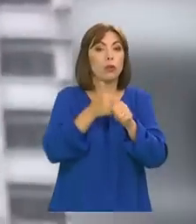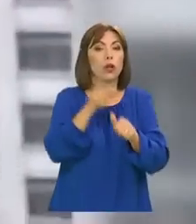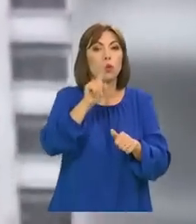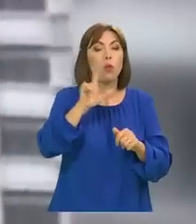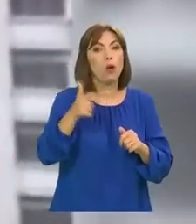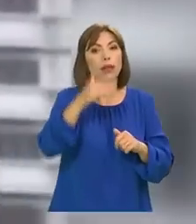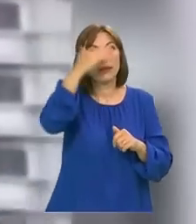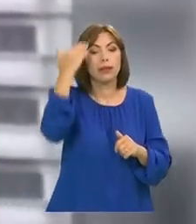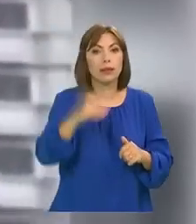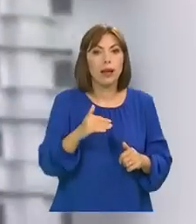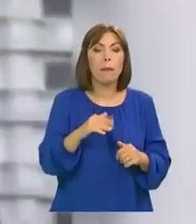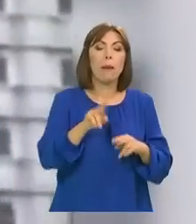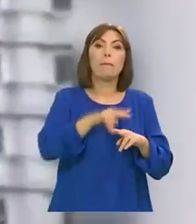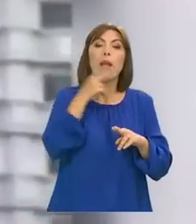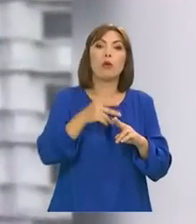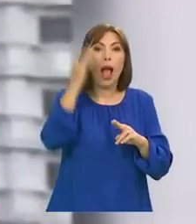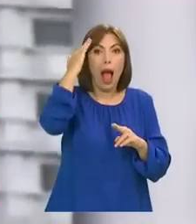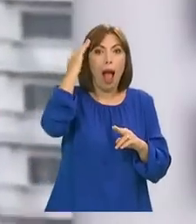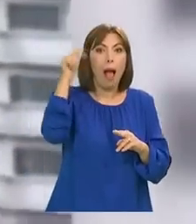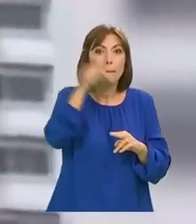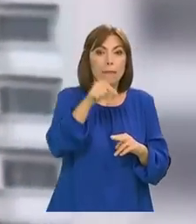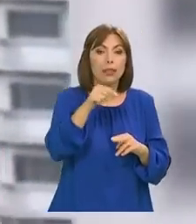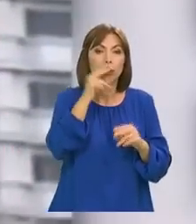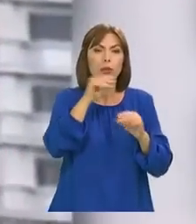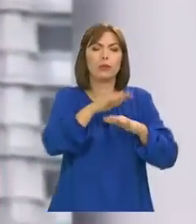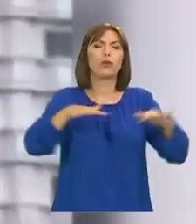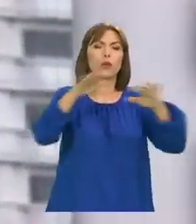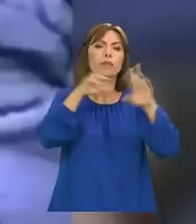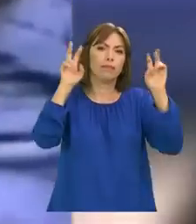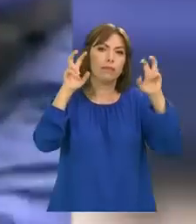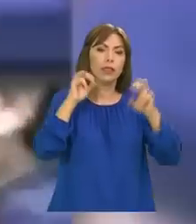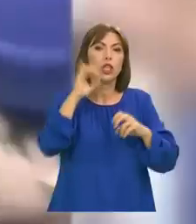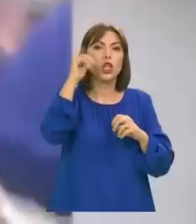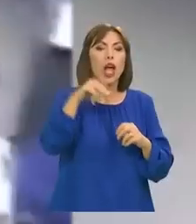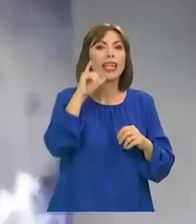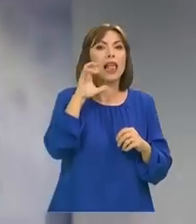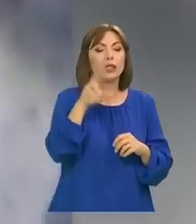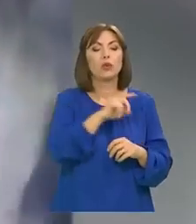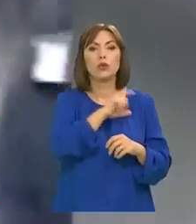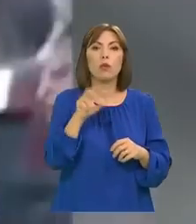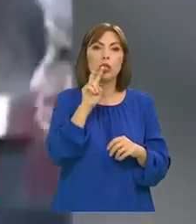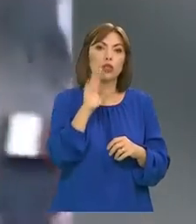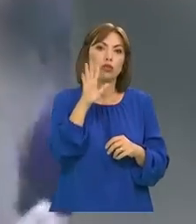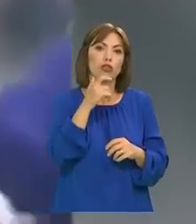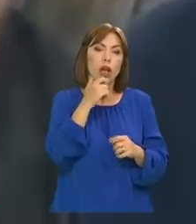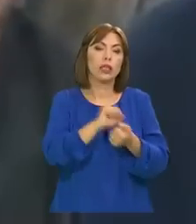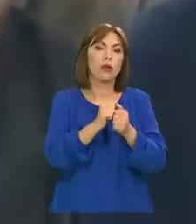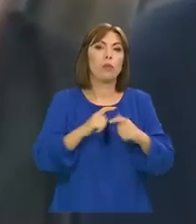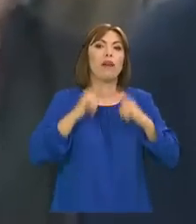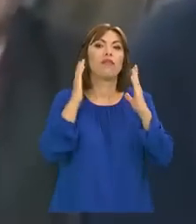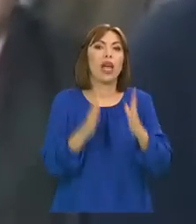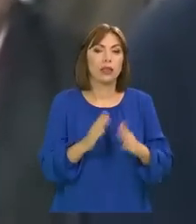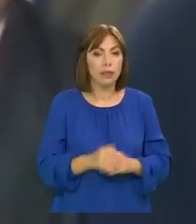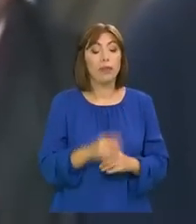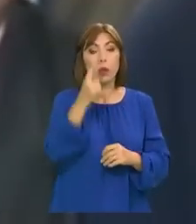scape, mai ales capul dictutii, cum este Ion Iliescu, decât cu 25 de ani sau pe viață. Una